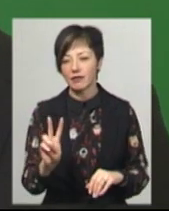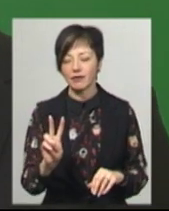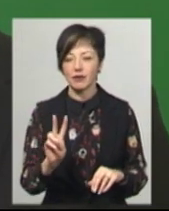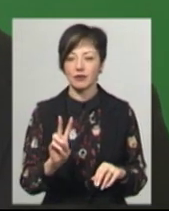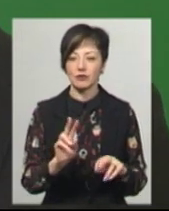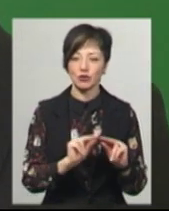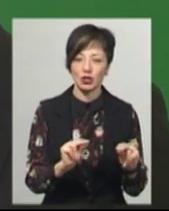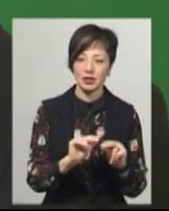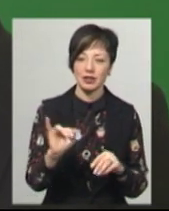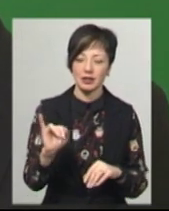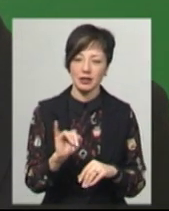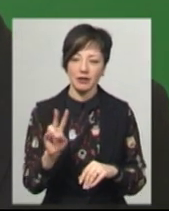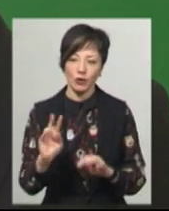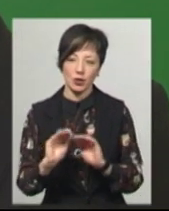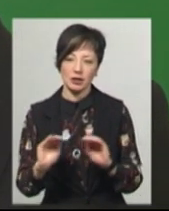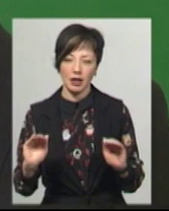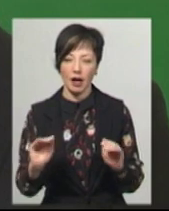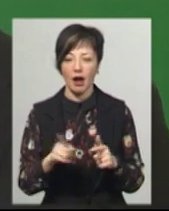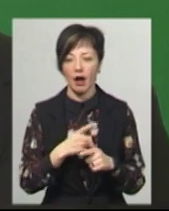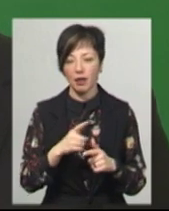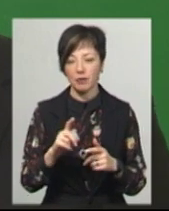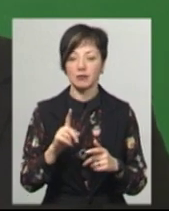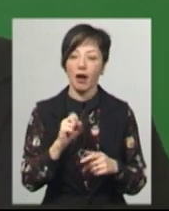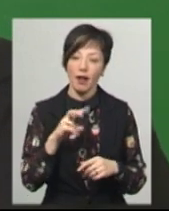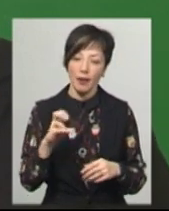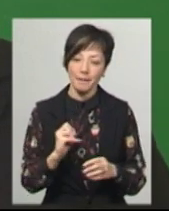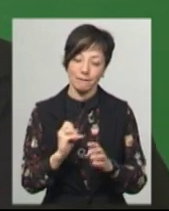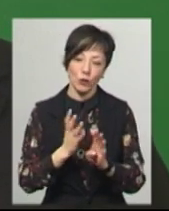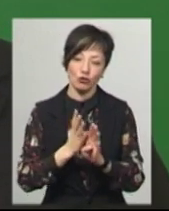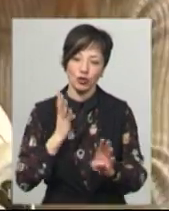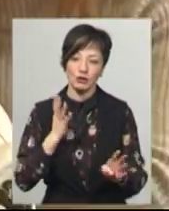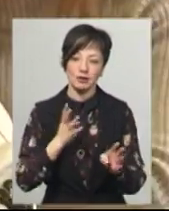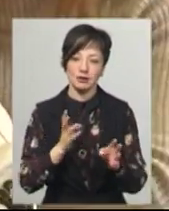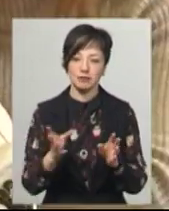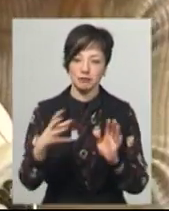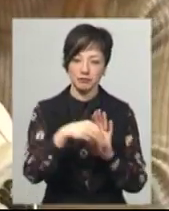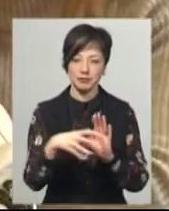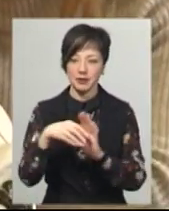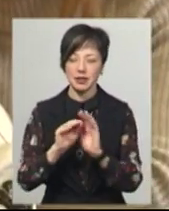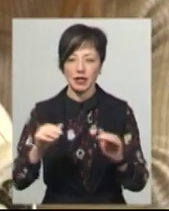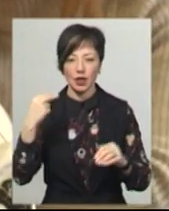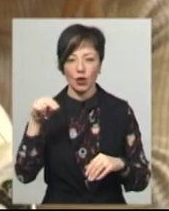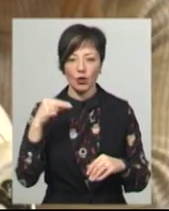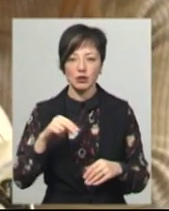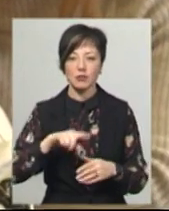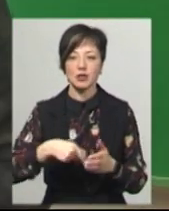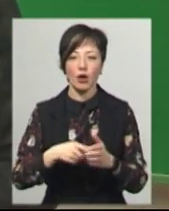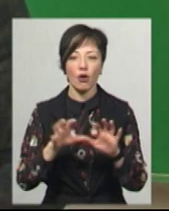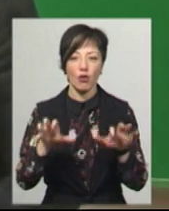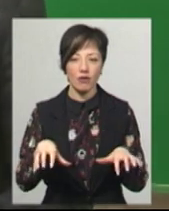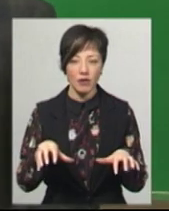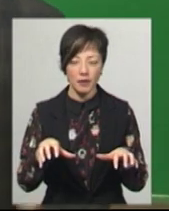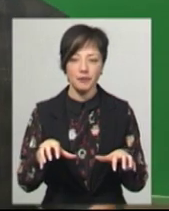вчитель і може бути двоє учнів, але по черзі залучати учнів на уроці. За словами Хмельницького міського голови